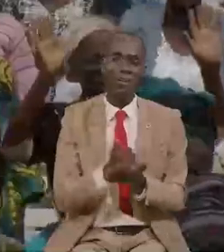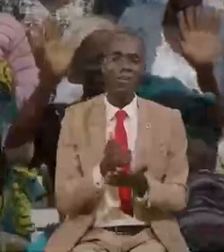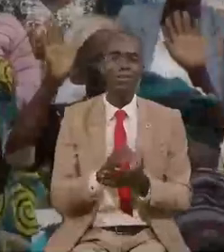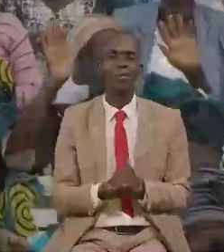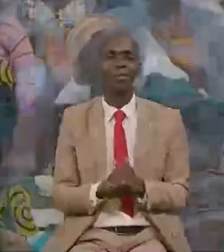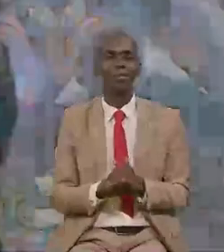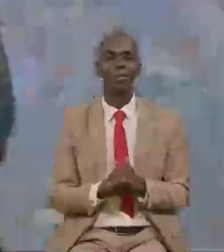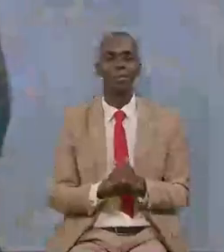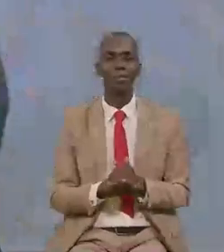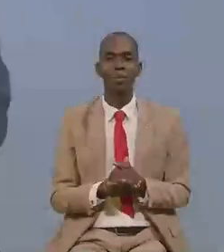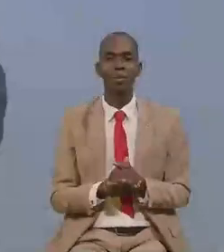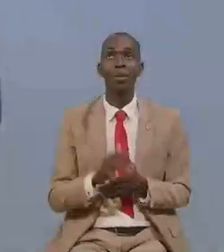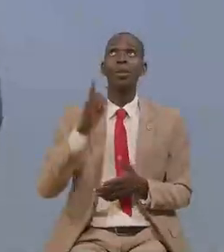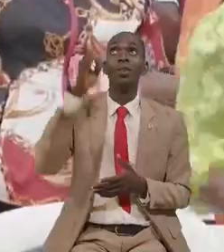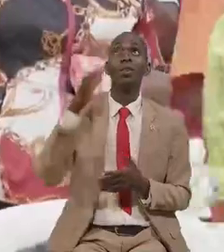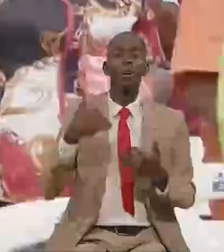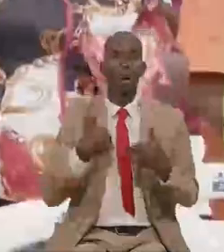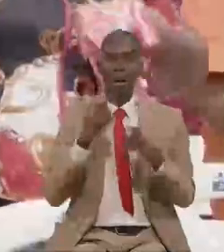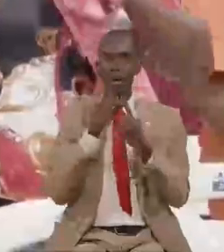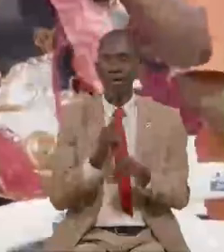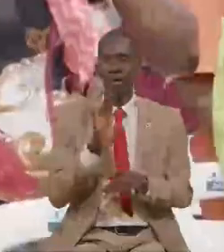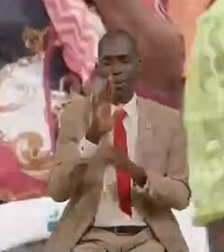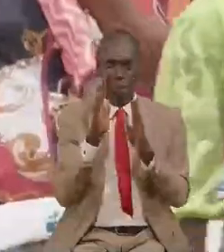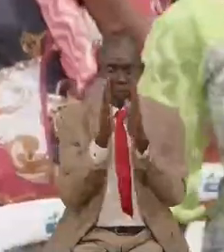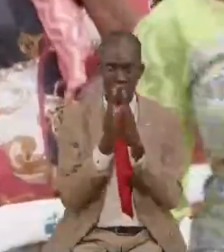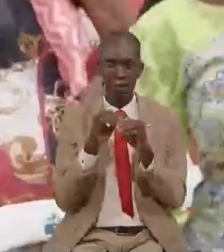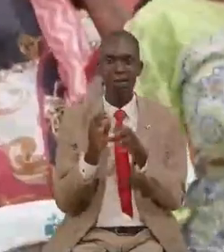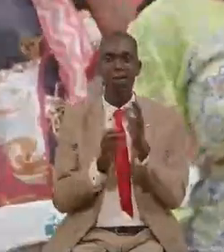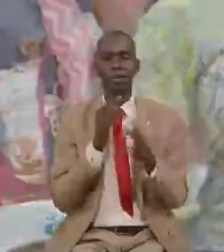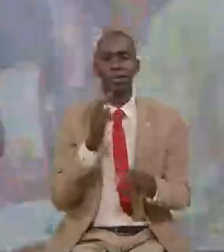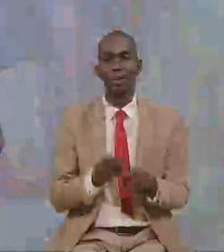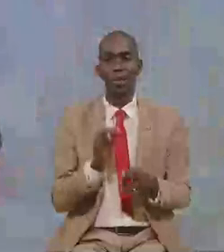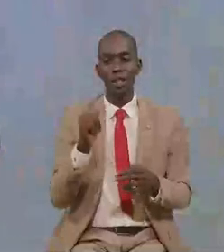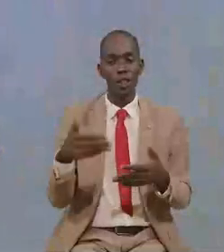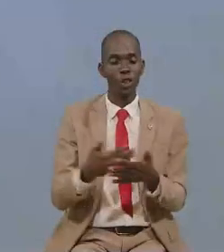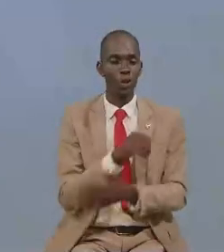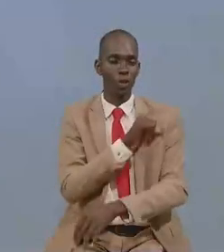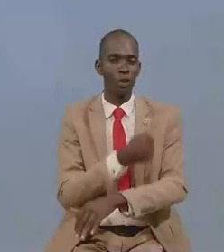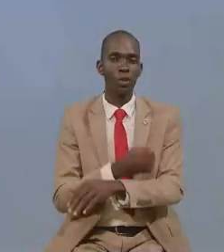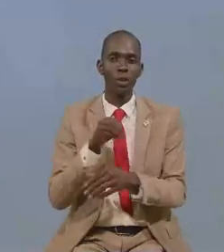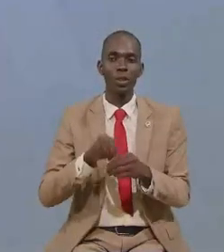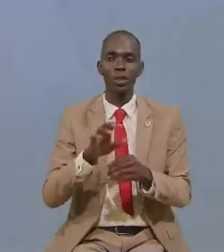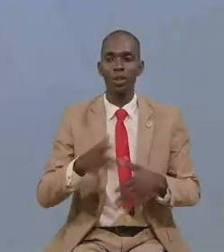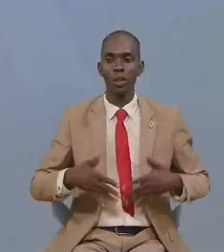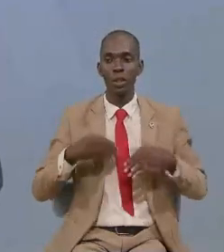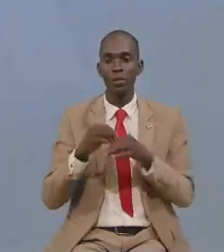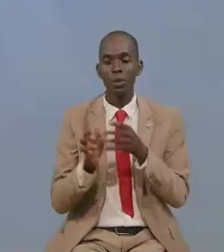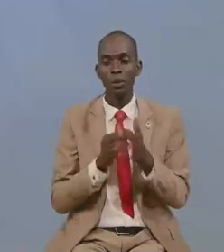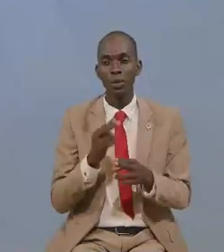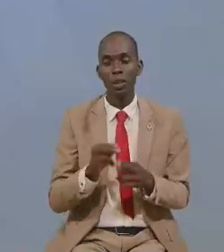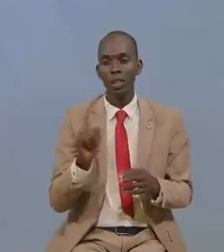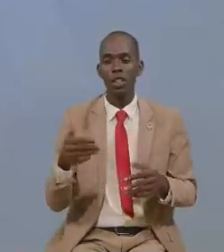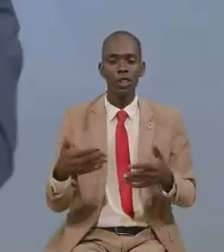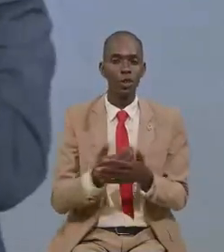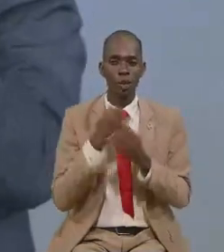Dieu a exaucé ta prière. Une nouvelle autorité dans ta vie. Une nouvelle puissance dans ta